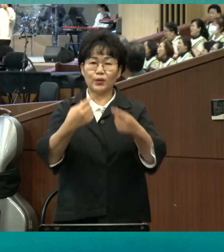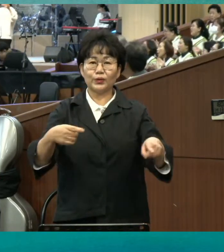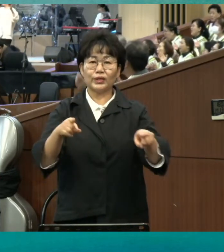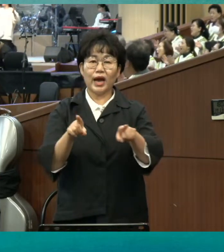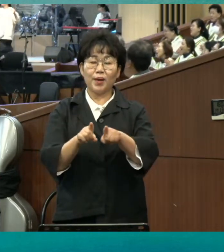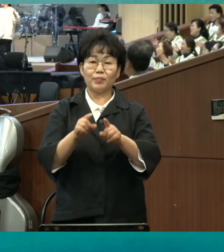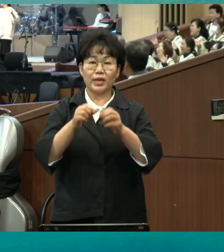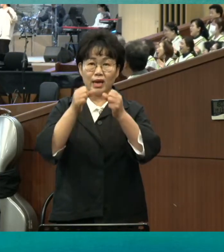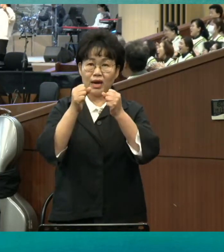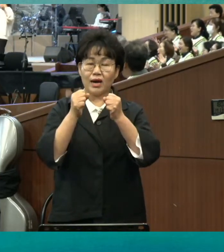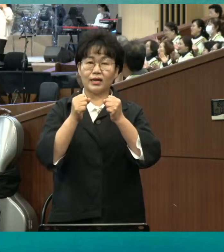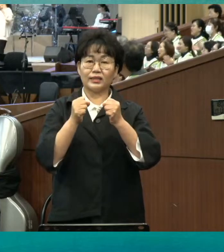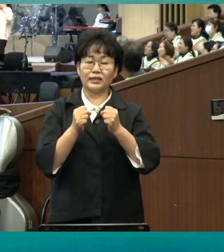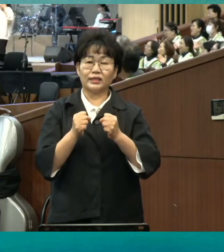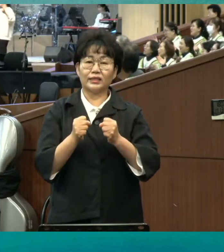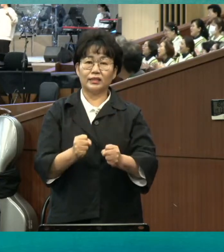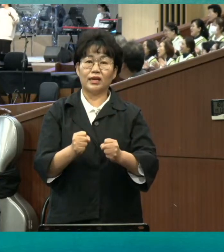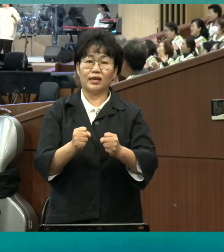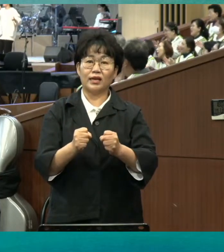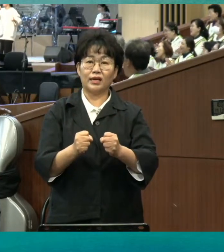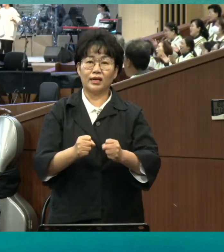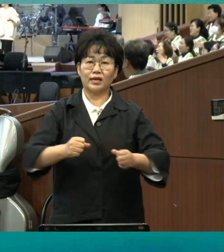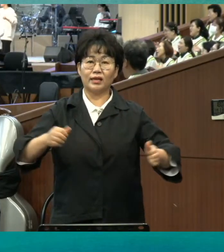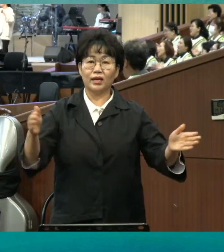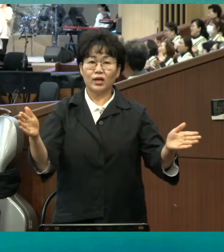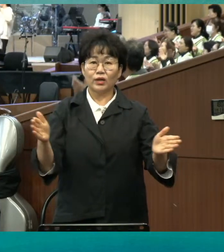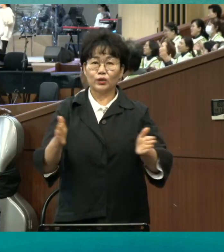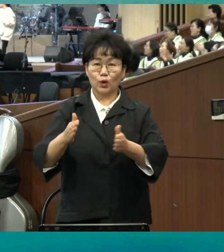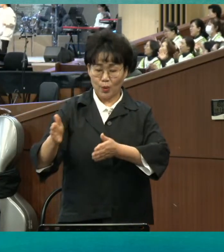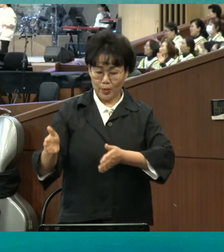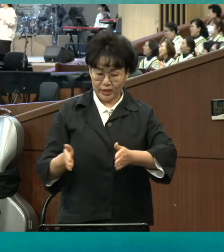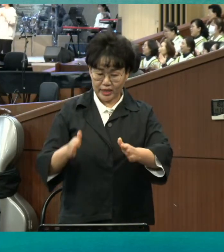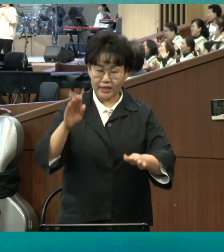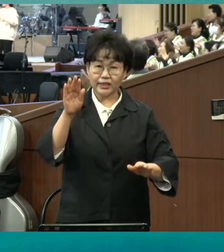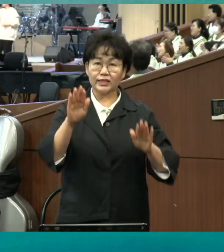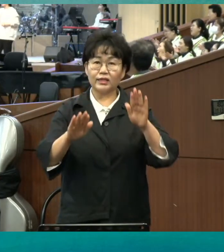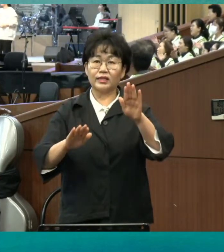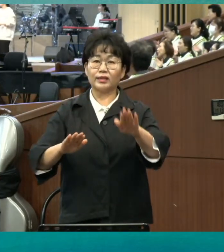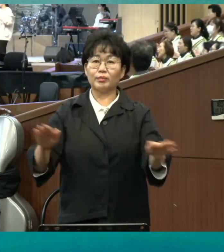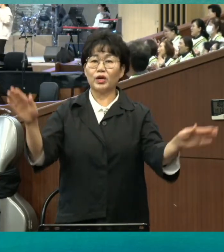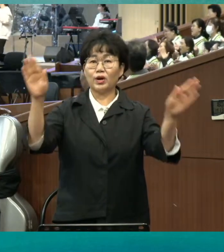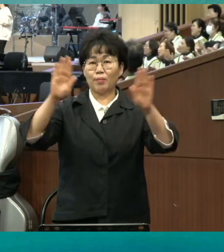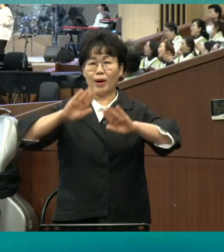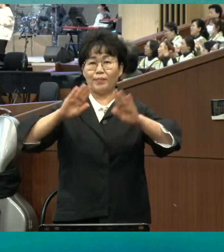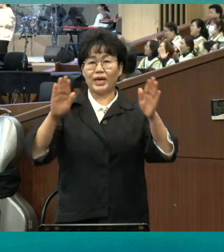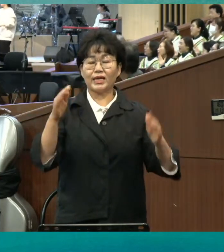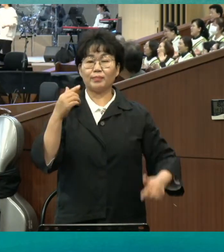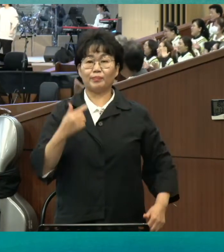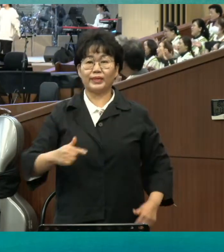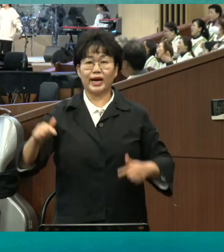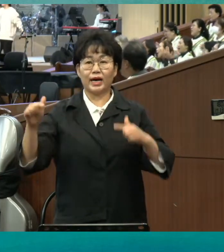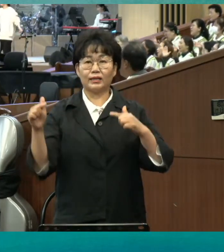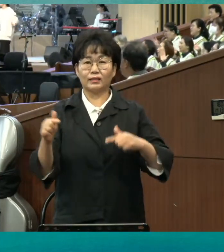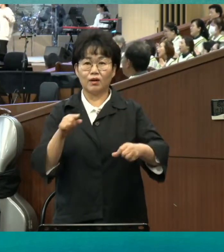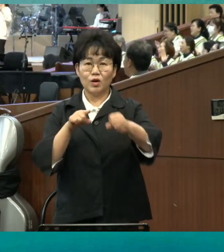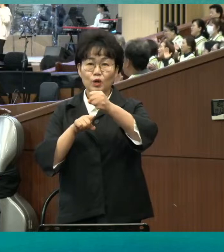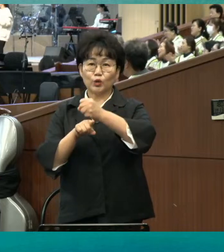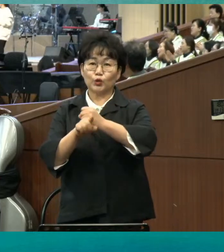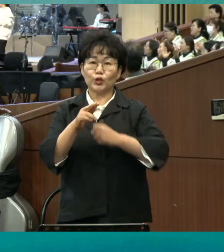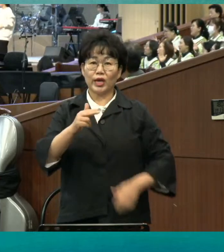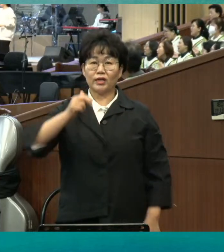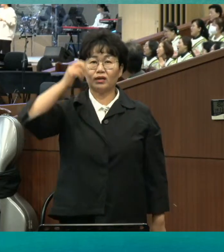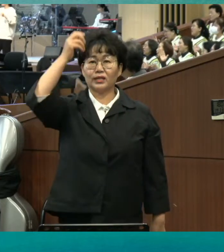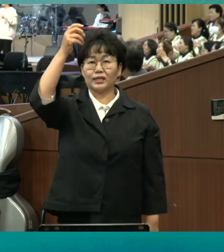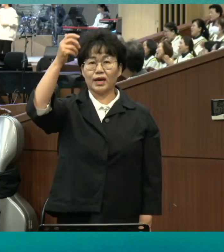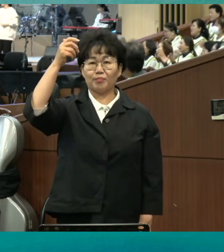할렐루야 함께 하시네. 좁은 길을 걸으며 밤낮 기뻐하는 것 주의